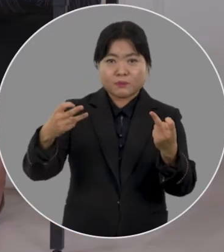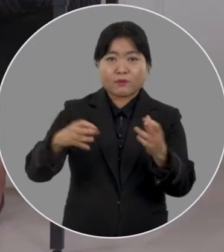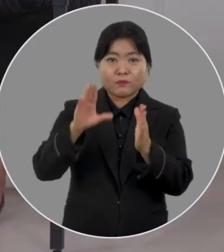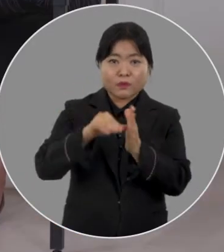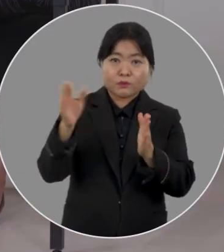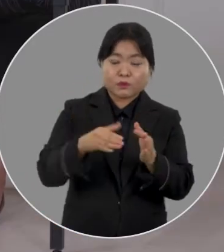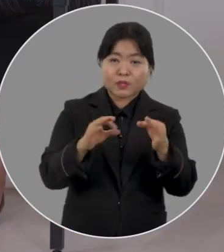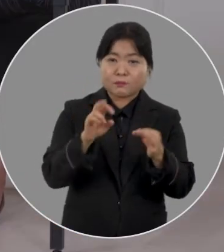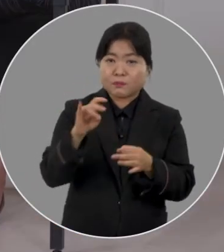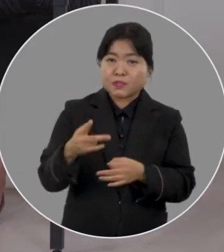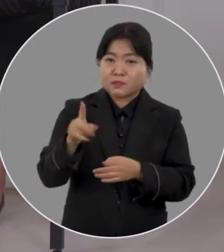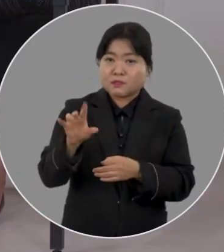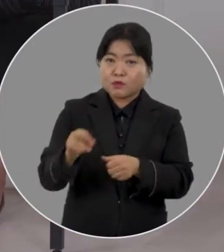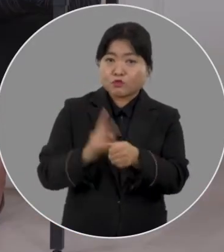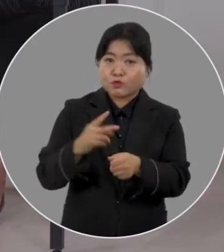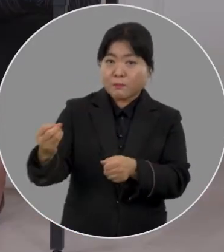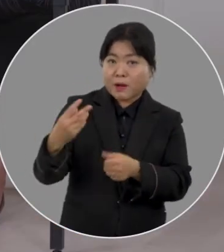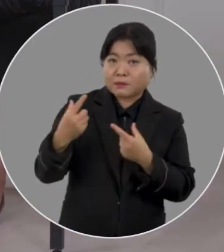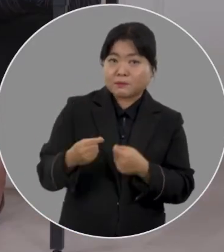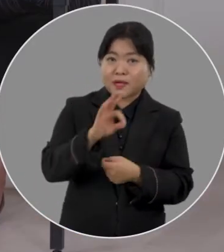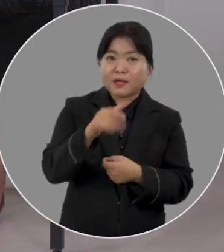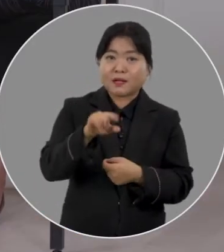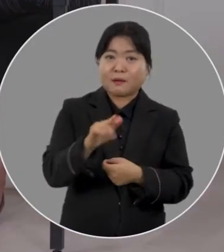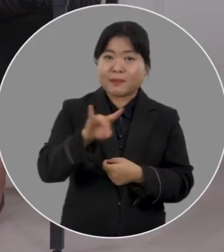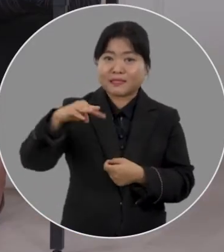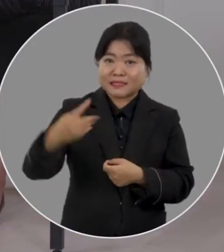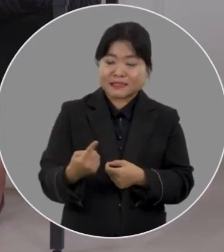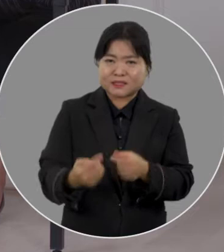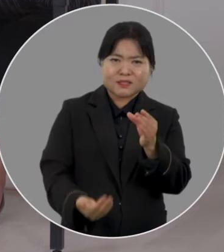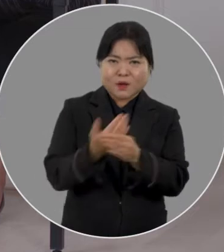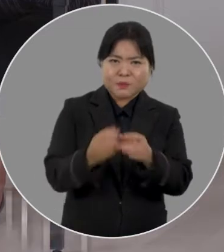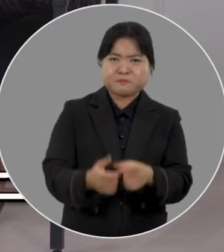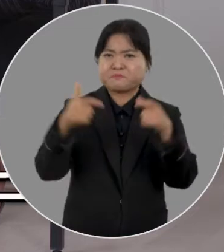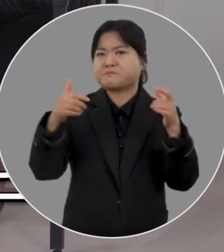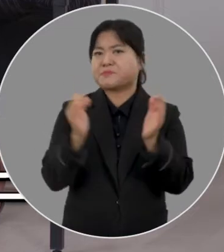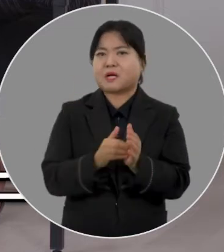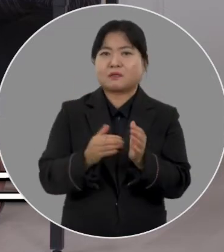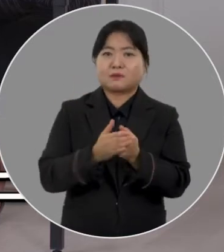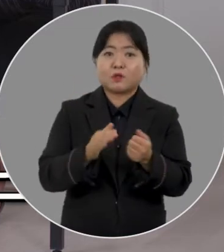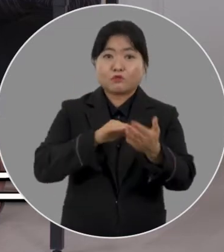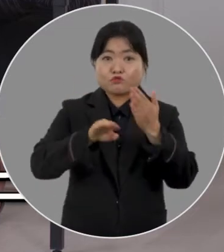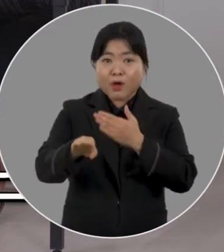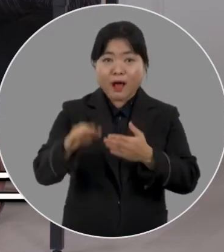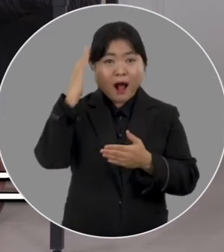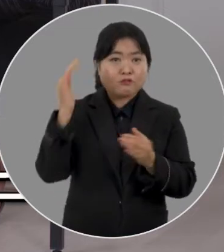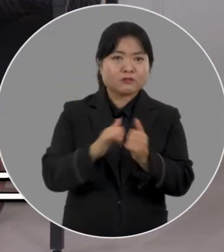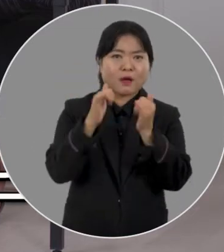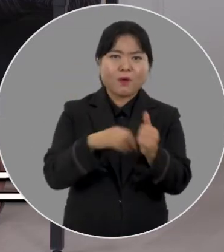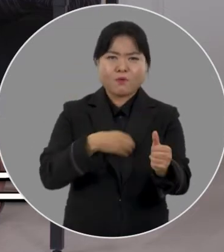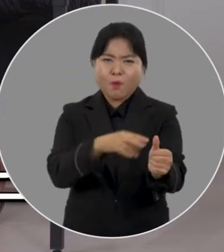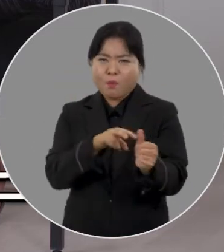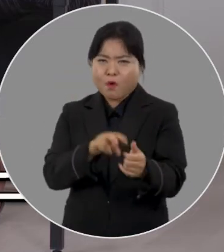13년경부터 아까 김민정 교수님이 언급하신 그 일간베스트 사건이 이제 터지게 되고 그 이후에 이제 한국 사회의 혐오에